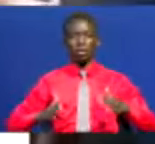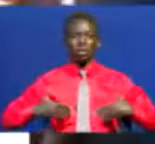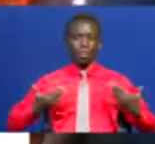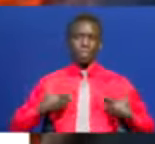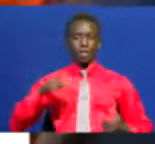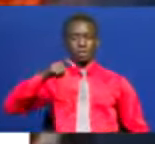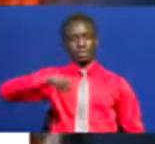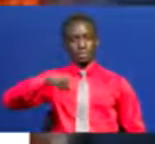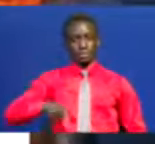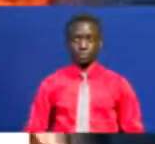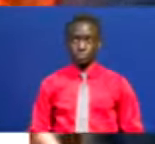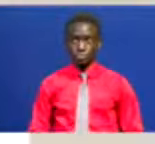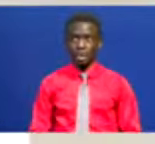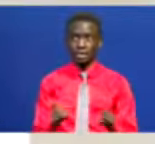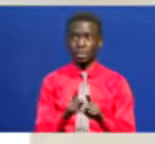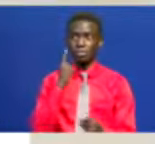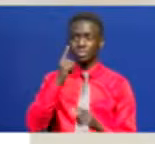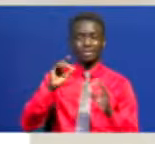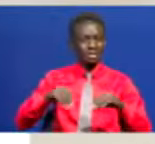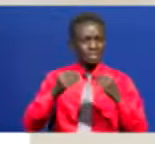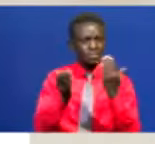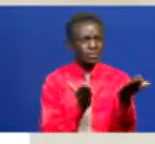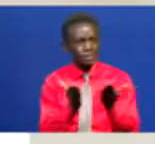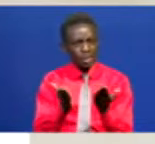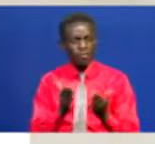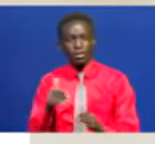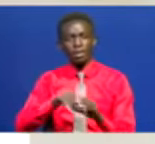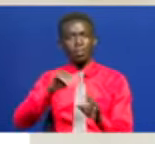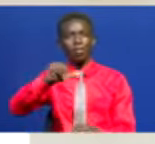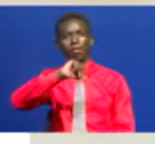maji imeahidi kutekeleza mradi kama huo katika kaunti nyingine